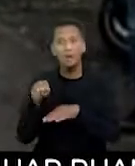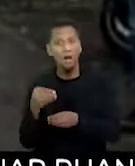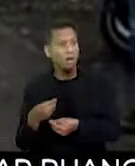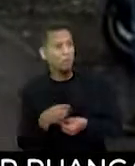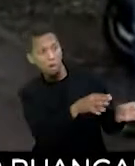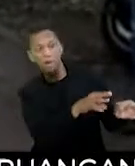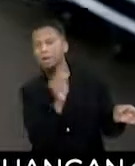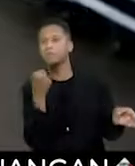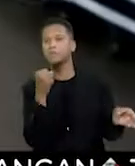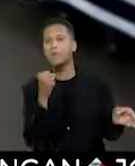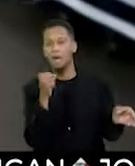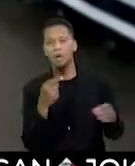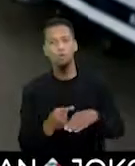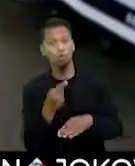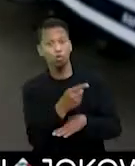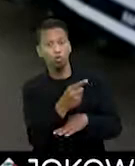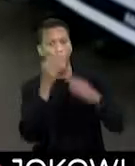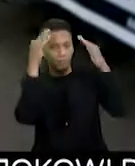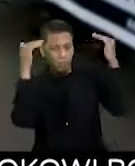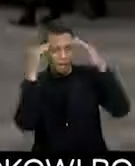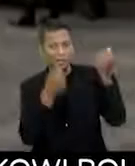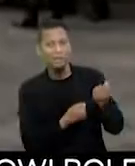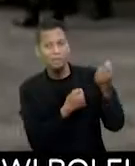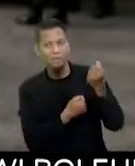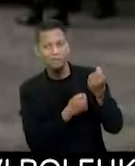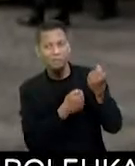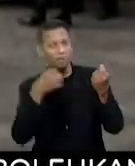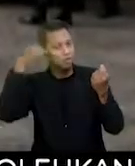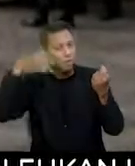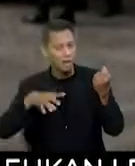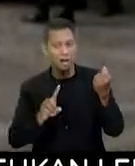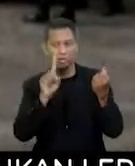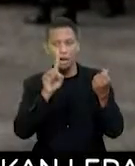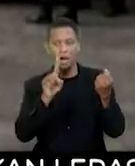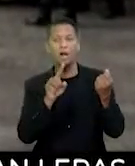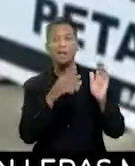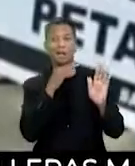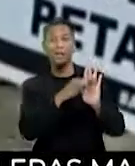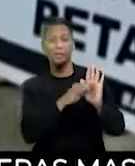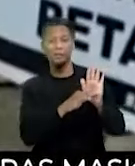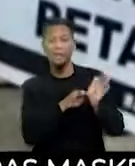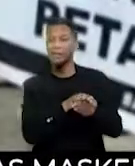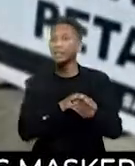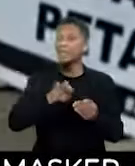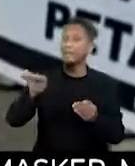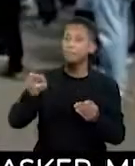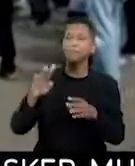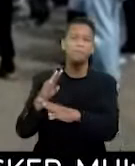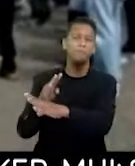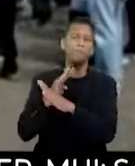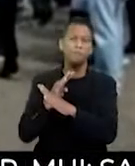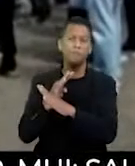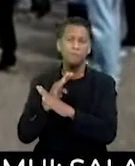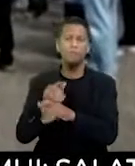Tuntutan serupa juga disuarakan petani sawit di Lahat, Sumatera Utara. Kebijakan larangan ekspor CPO dianggap memberatkan petani sawit sebagai rantai